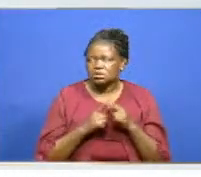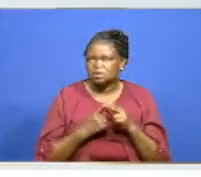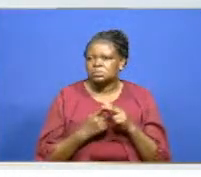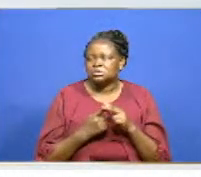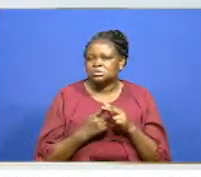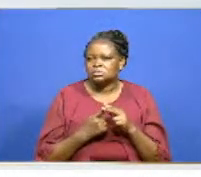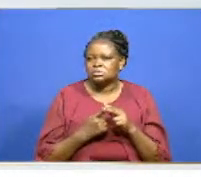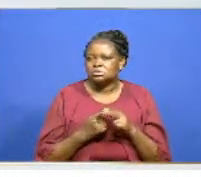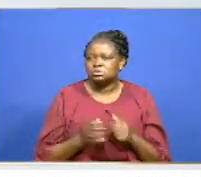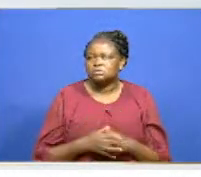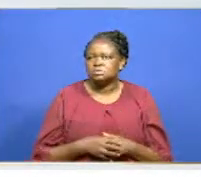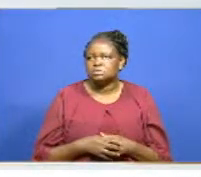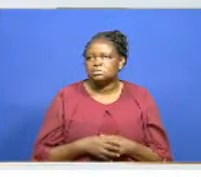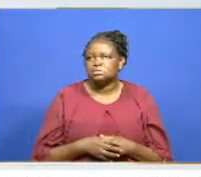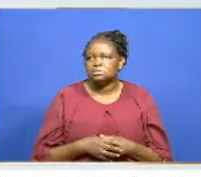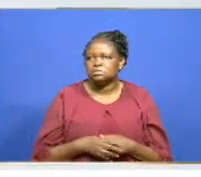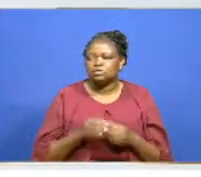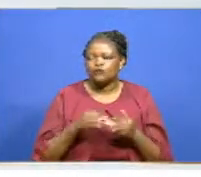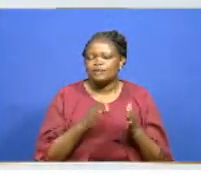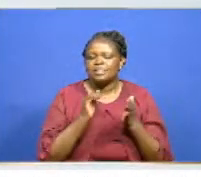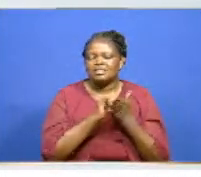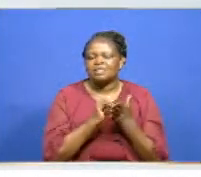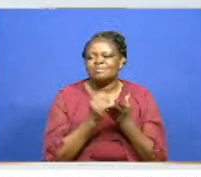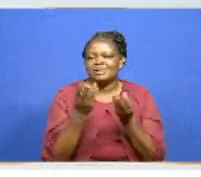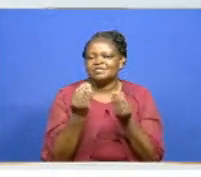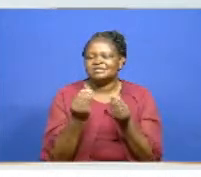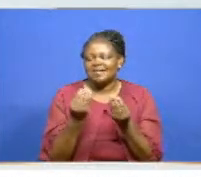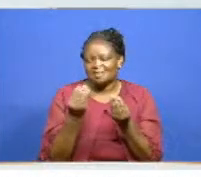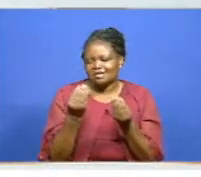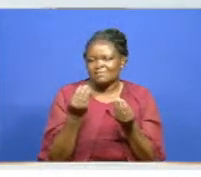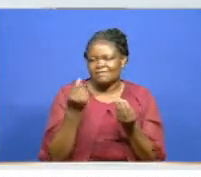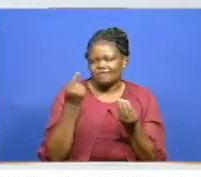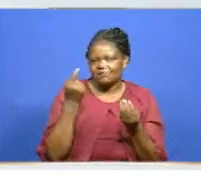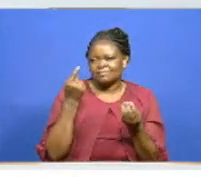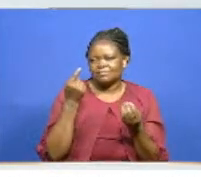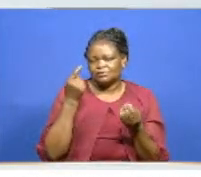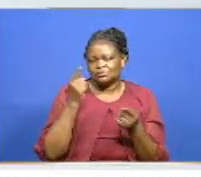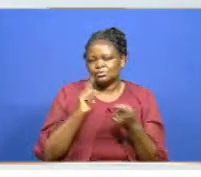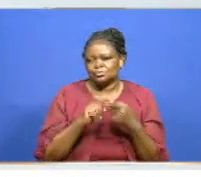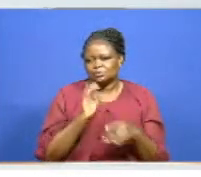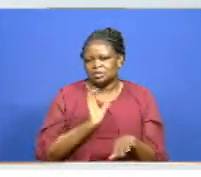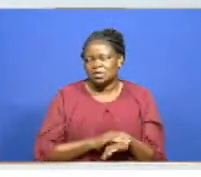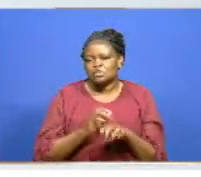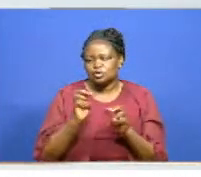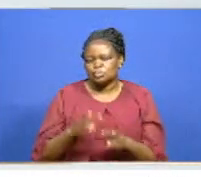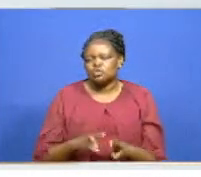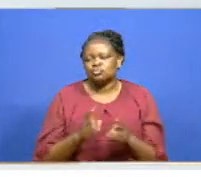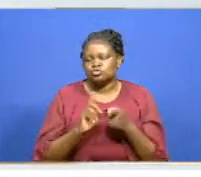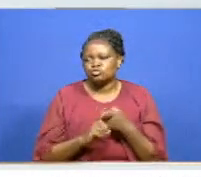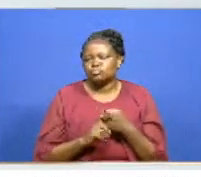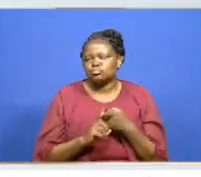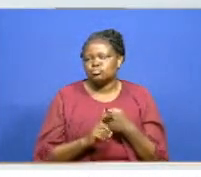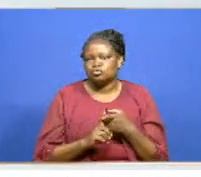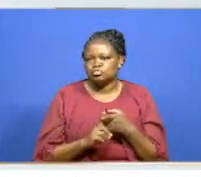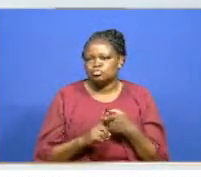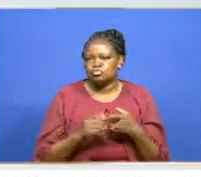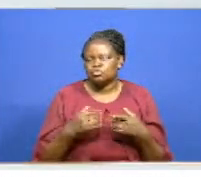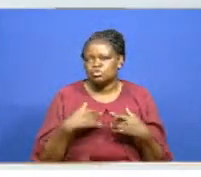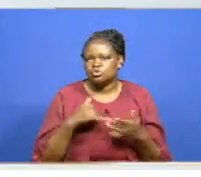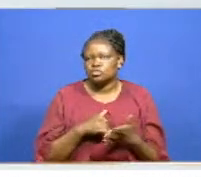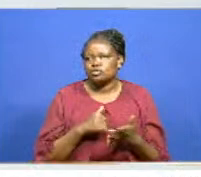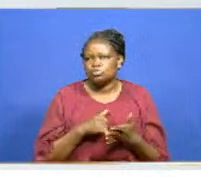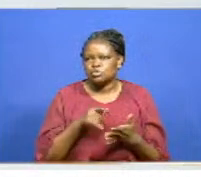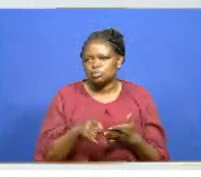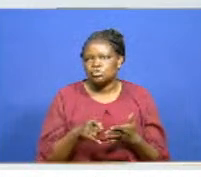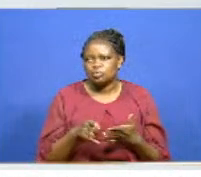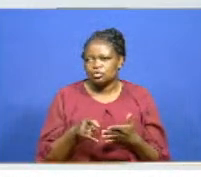kuangazia nafasi ambazo itakuwa ni rahisi sana ili kuweza kupata nafasi ya kukua katika kinyang'anyiro